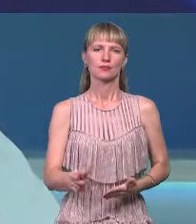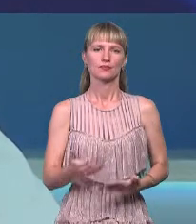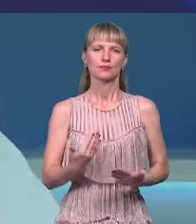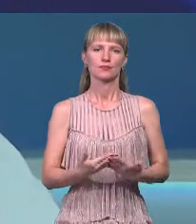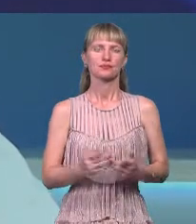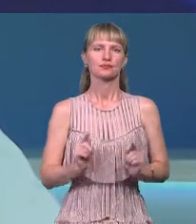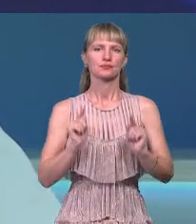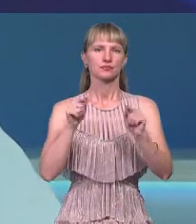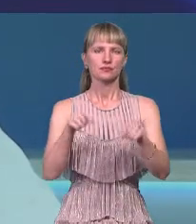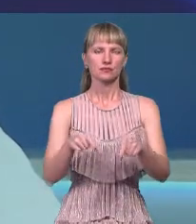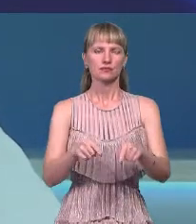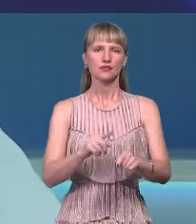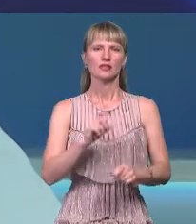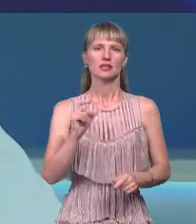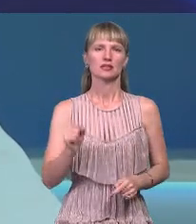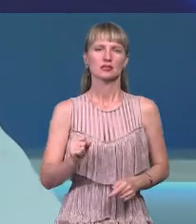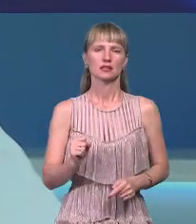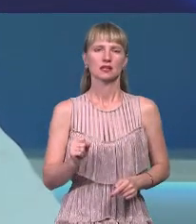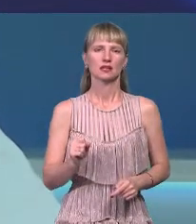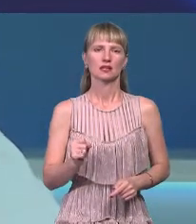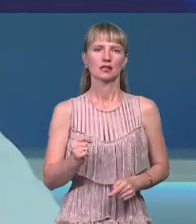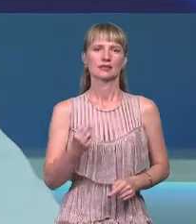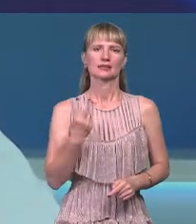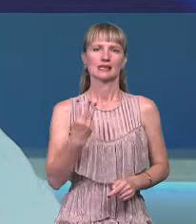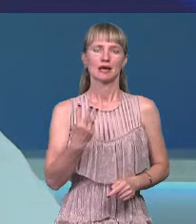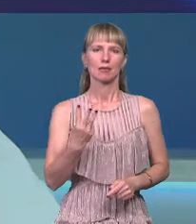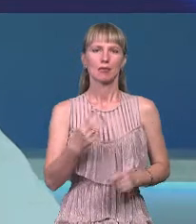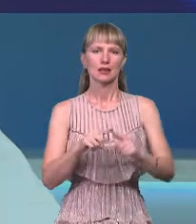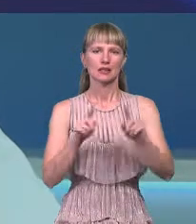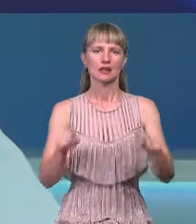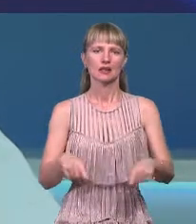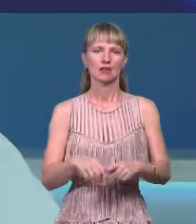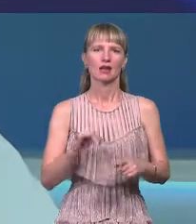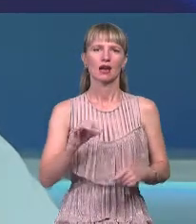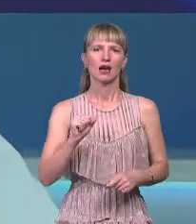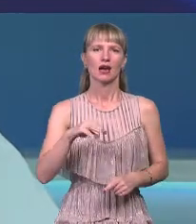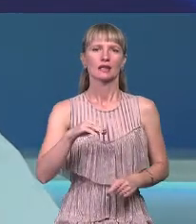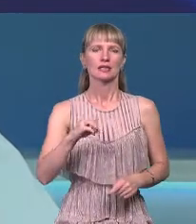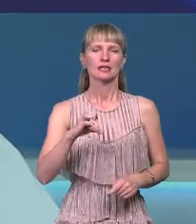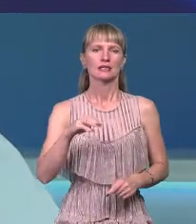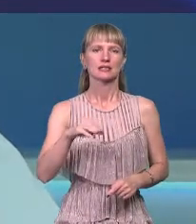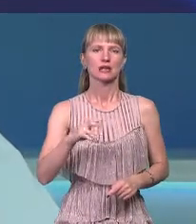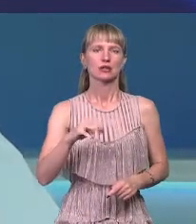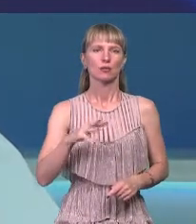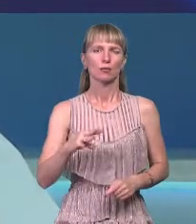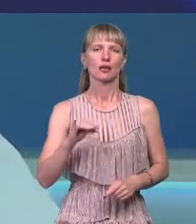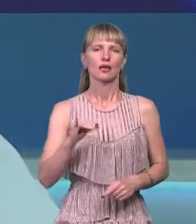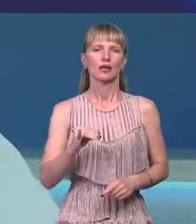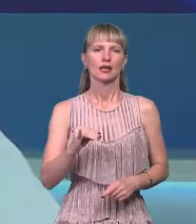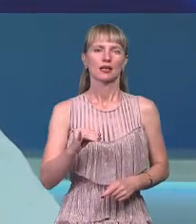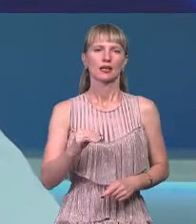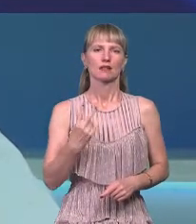людина могла вступати за трьома сертифікатами та атестатом, або двома сертифікатами